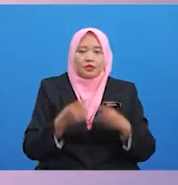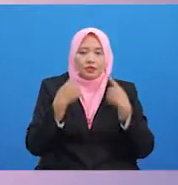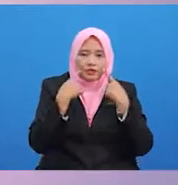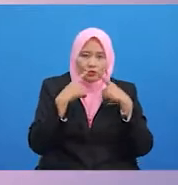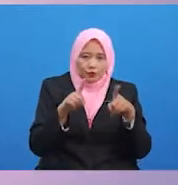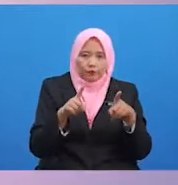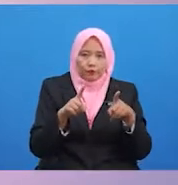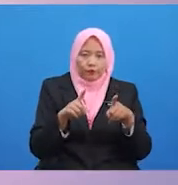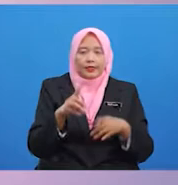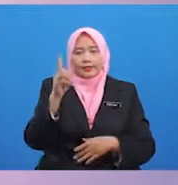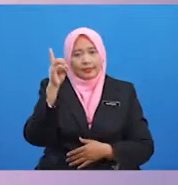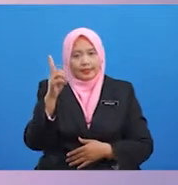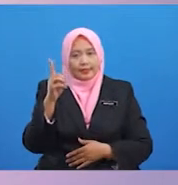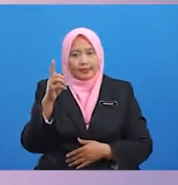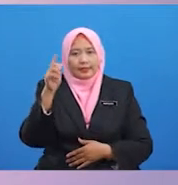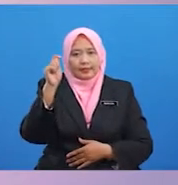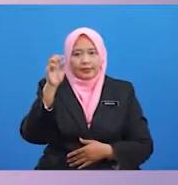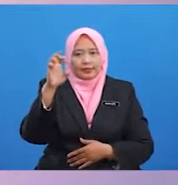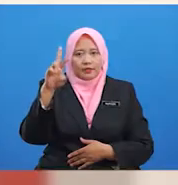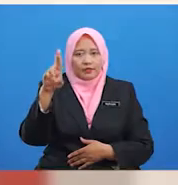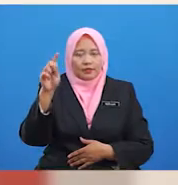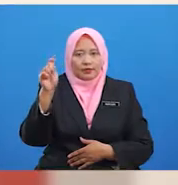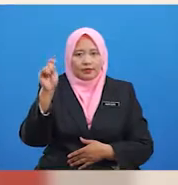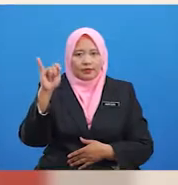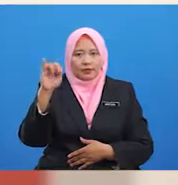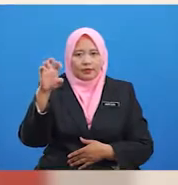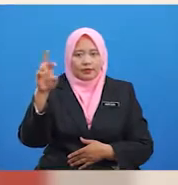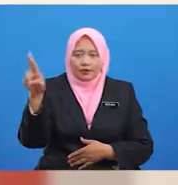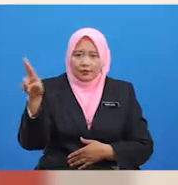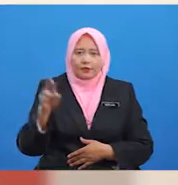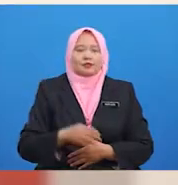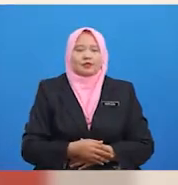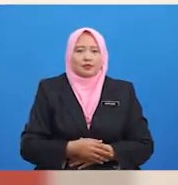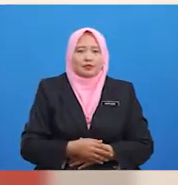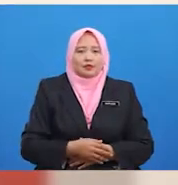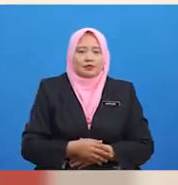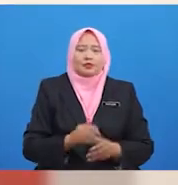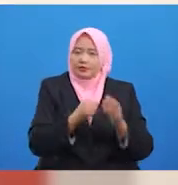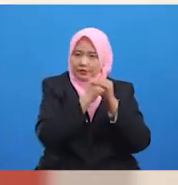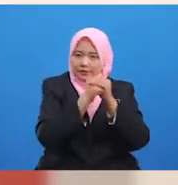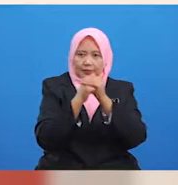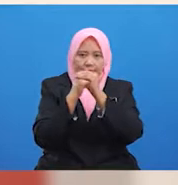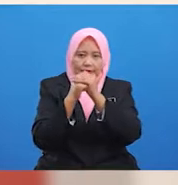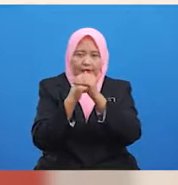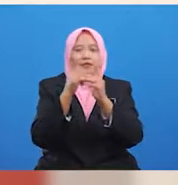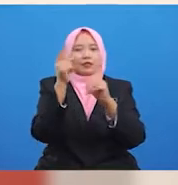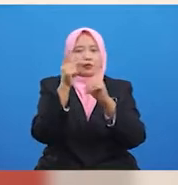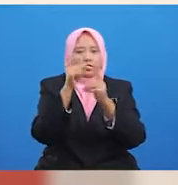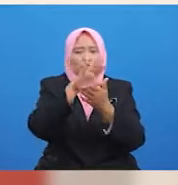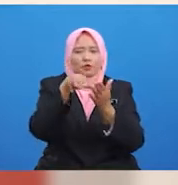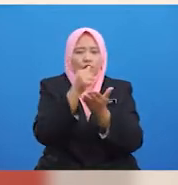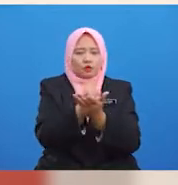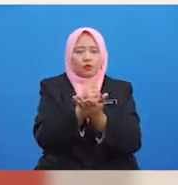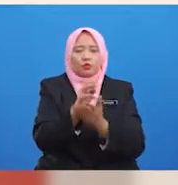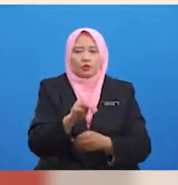Jawapannya ialah D. Tertia. Cikgu ucapkan tahniah kepada semua murid kerana telah